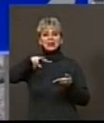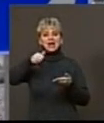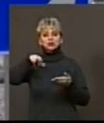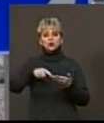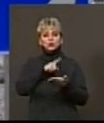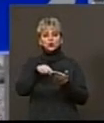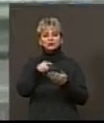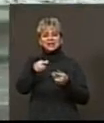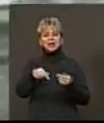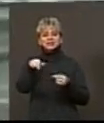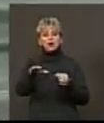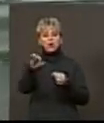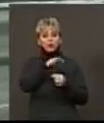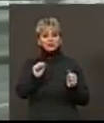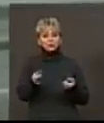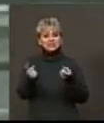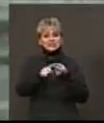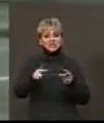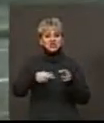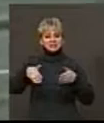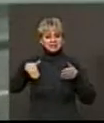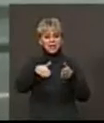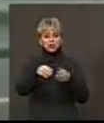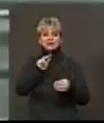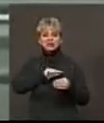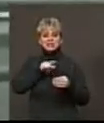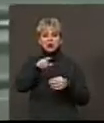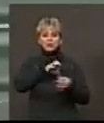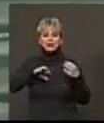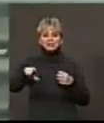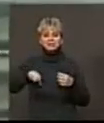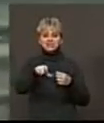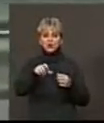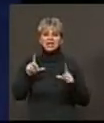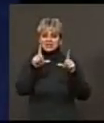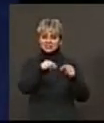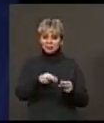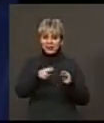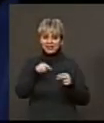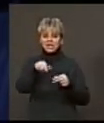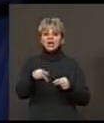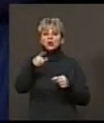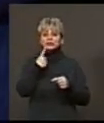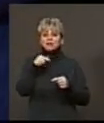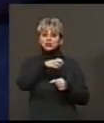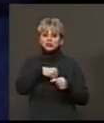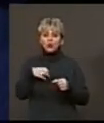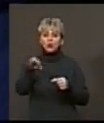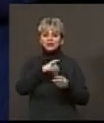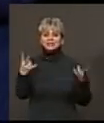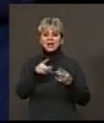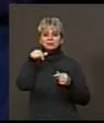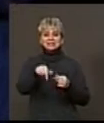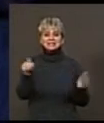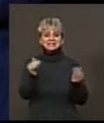крупные города области может соединить железная дорога. В разработке проект «Донской экспресс». В инвестпослании губернатор говорил и о